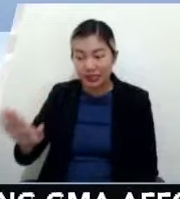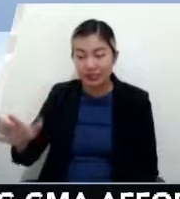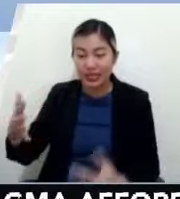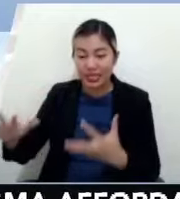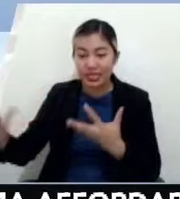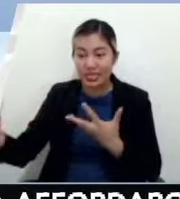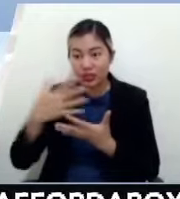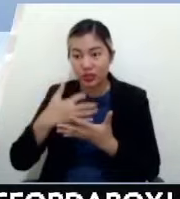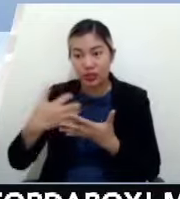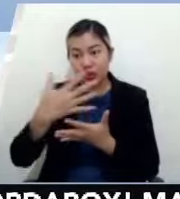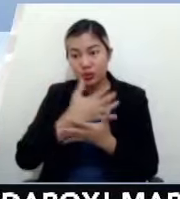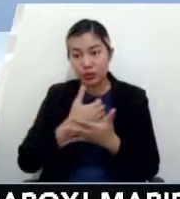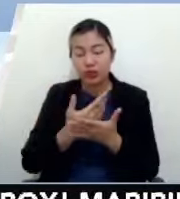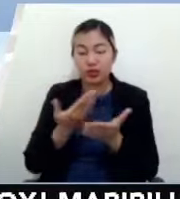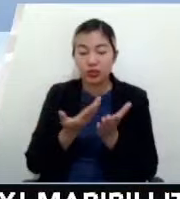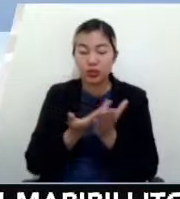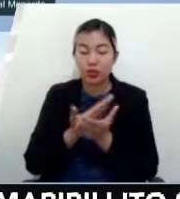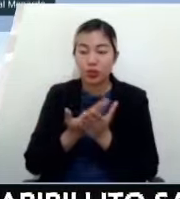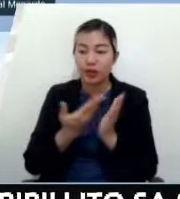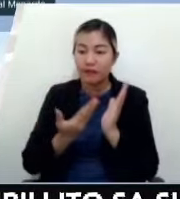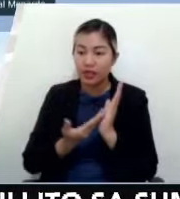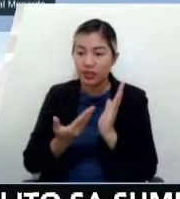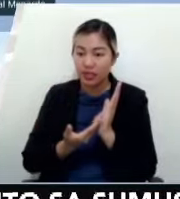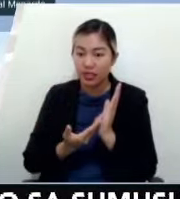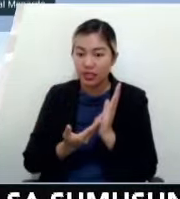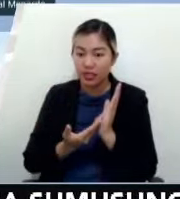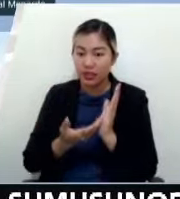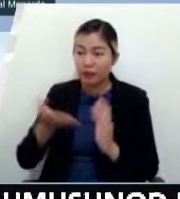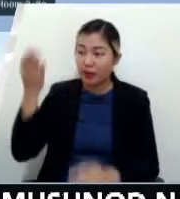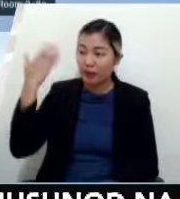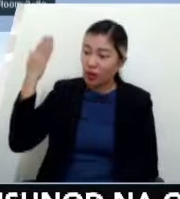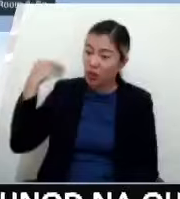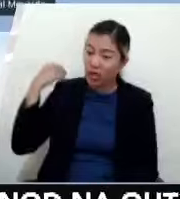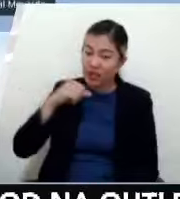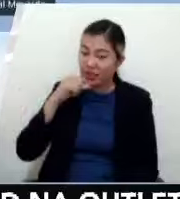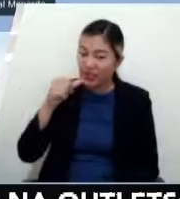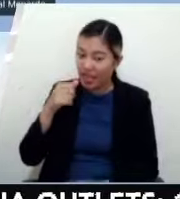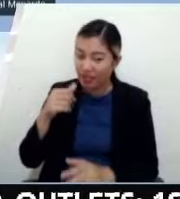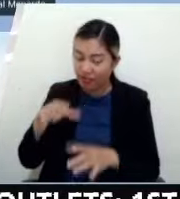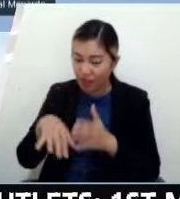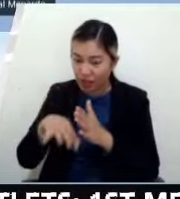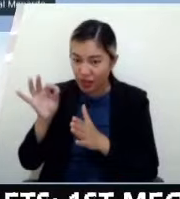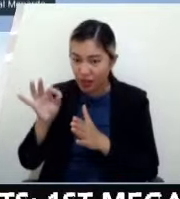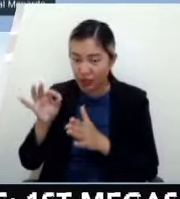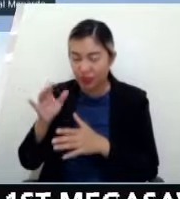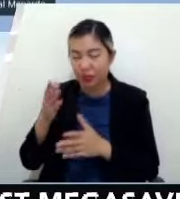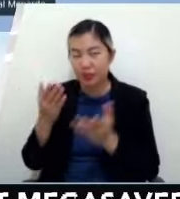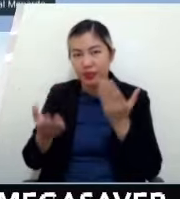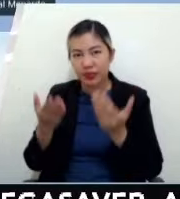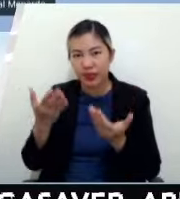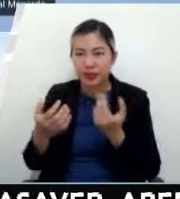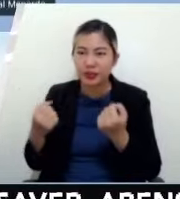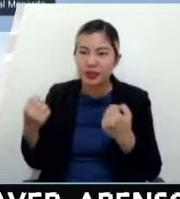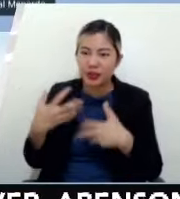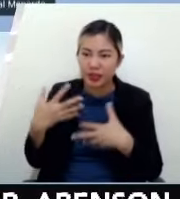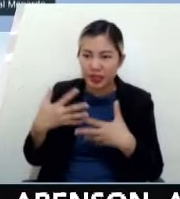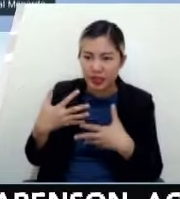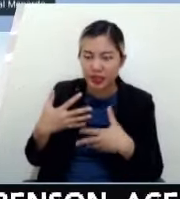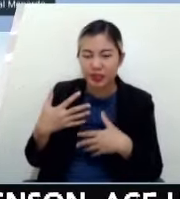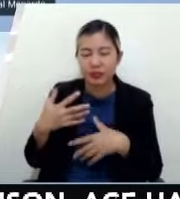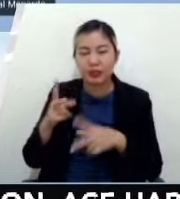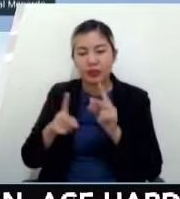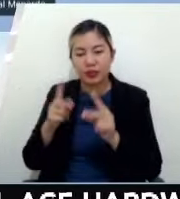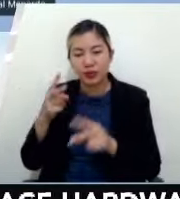ebidensya na hindi lumilitaw nung nakaraang administrasyon dahil probably natatakot yung mga Testigo na lumitaw